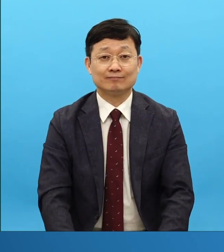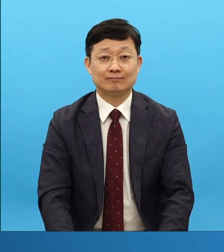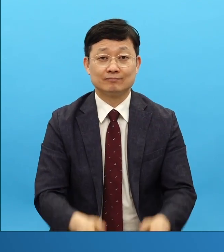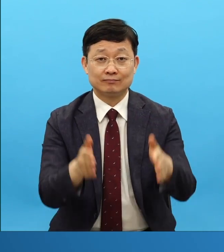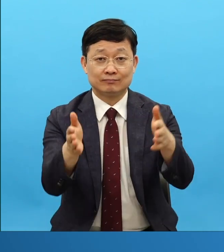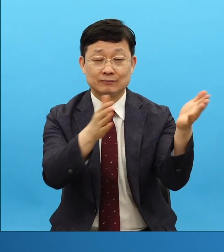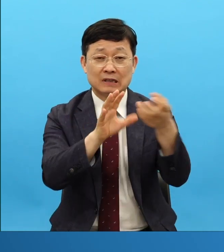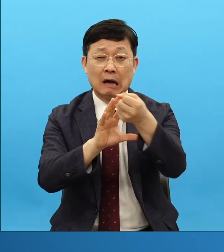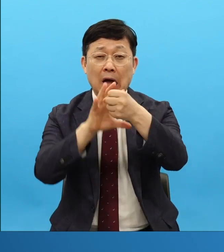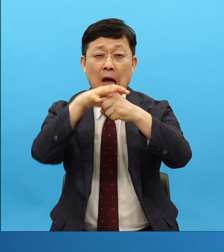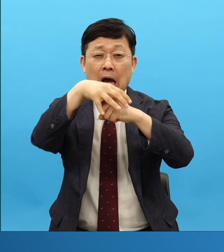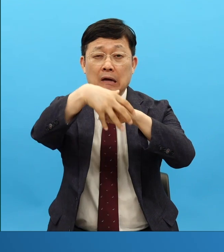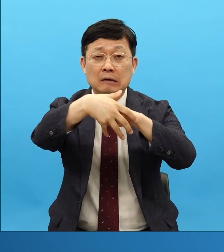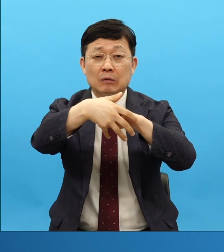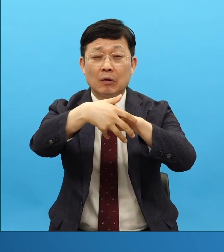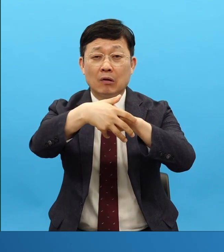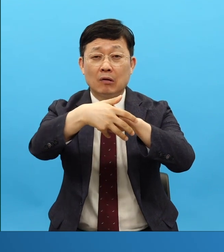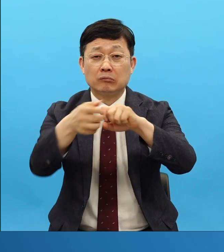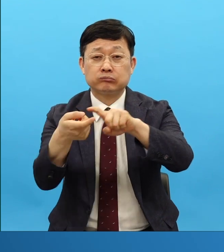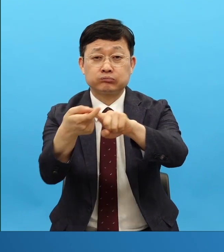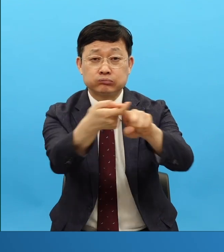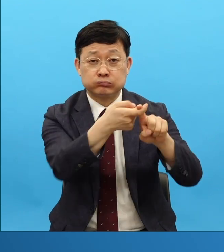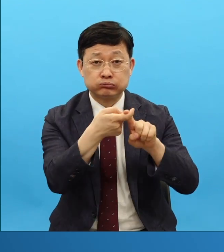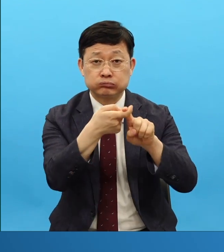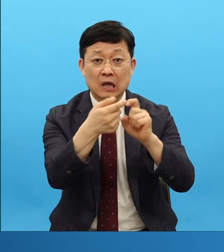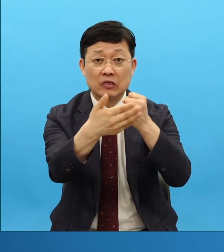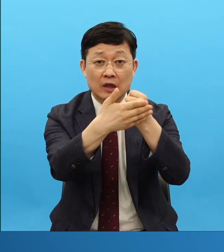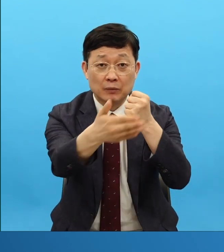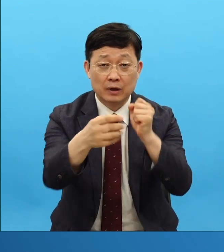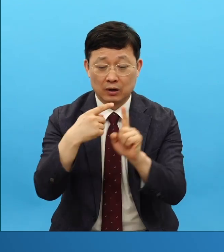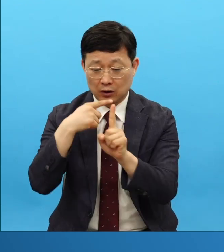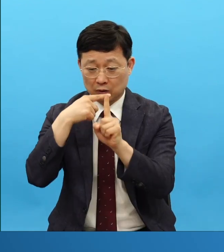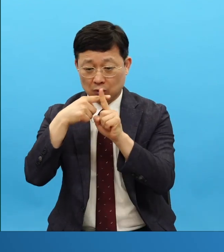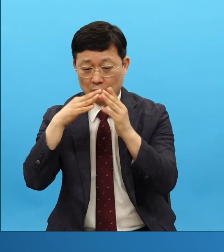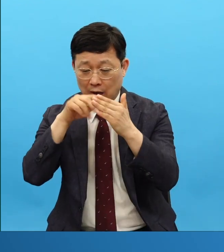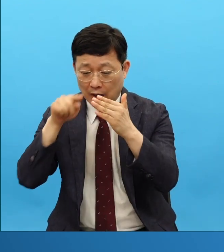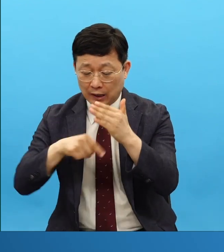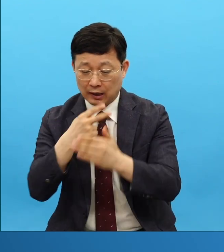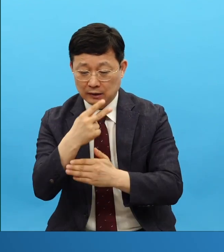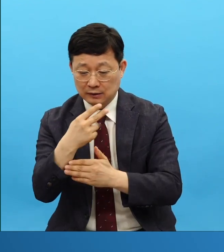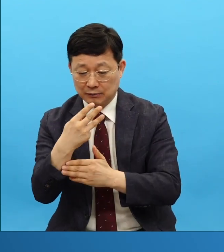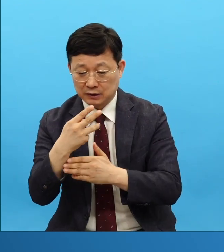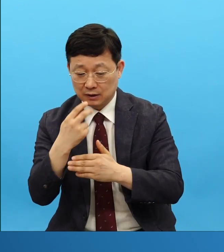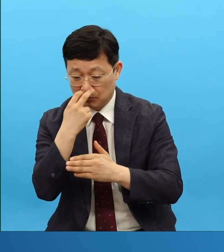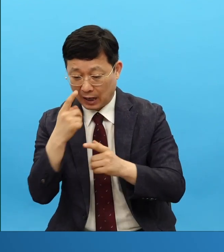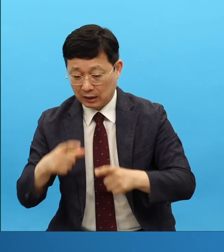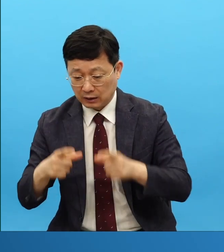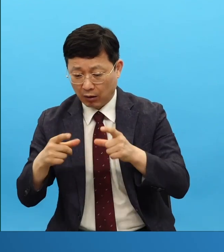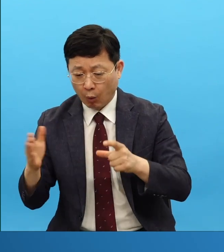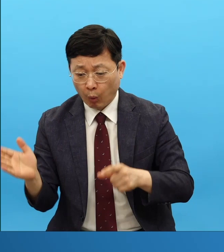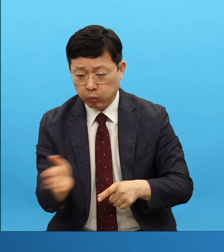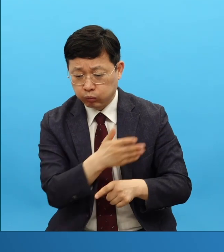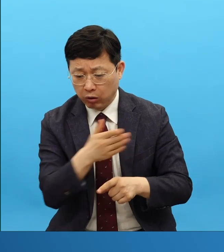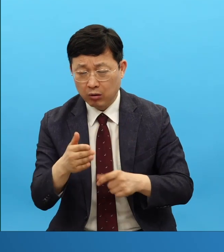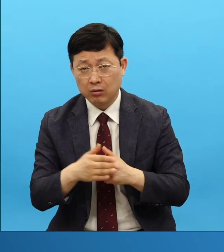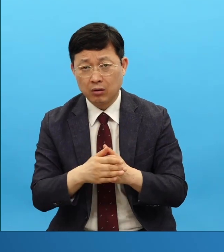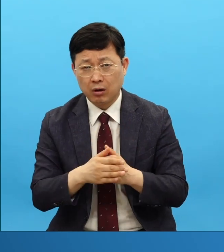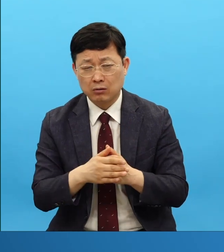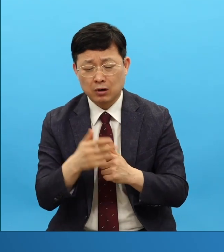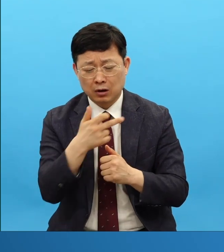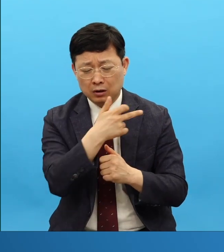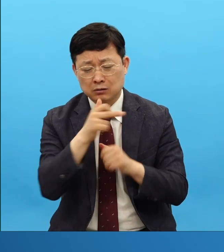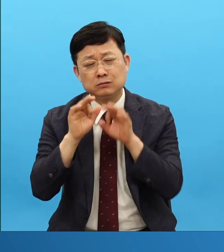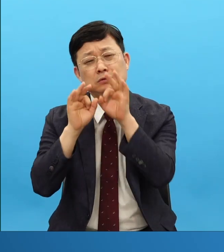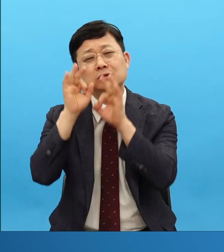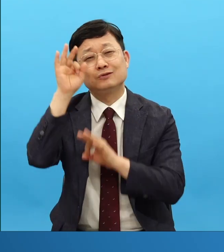글로벌 시대에 열리는데 여러분 교회 안에 237 망대가 없다는 것은 가장 큰 실수를 하고 있는 겁니다. And in this global age, not to have